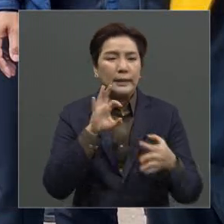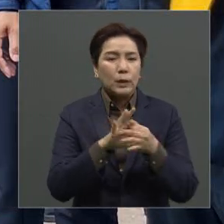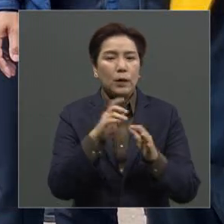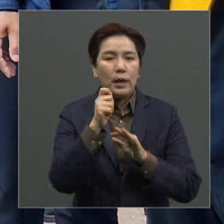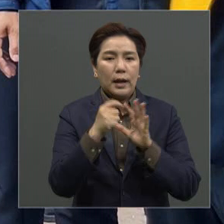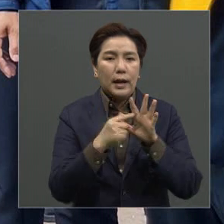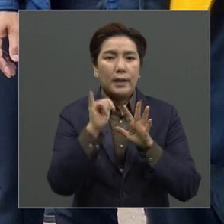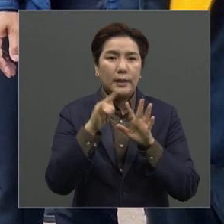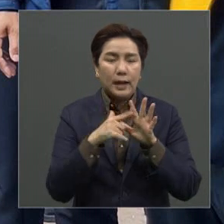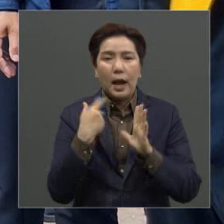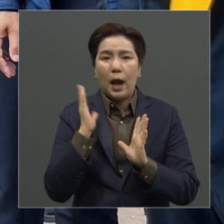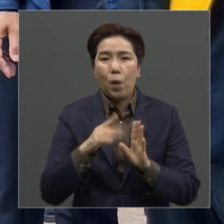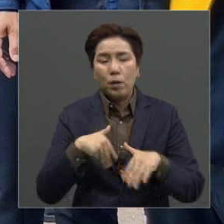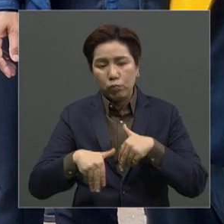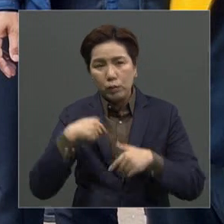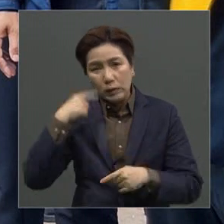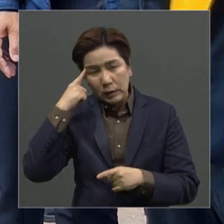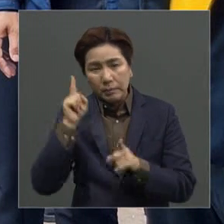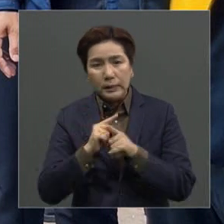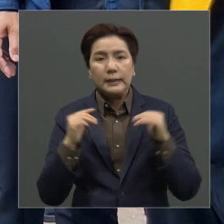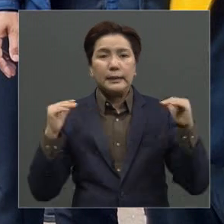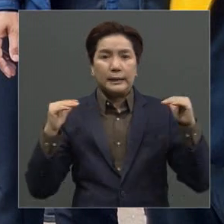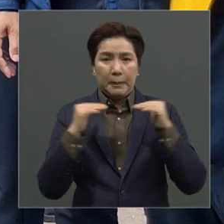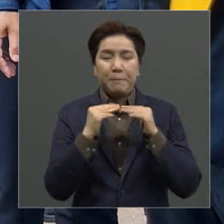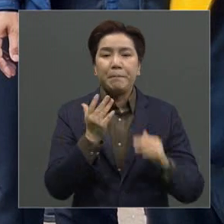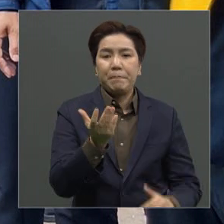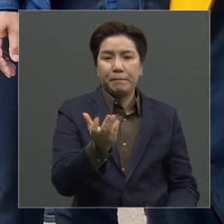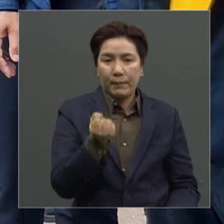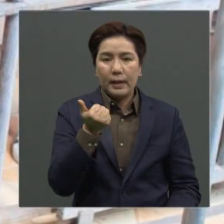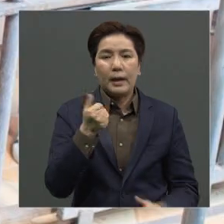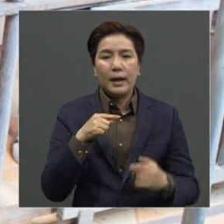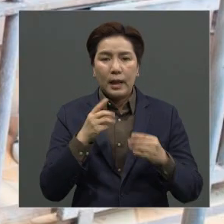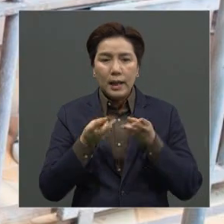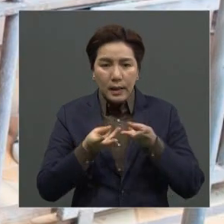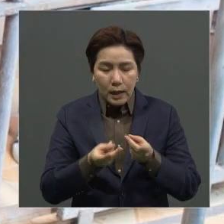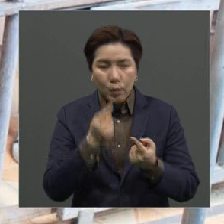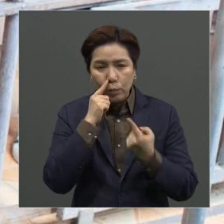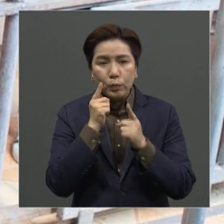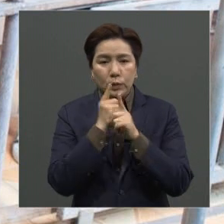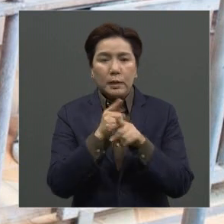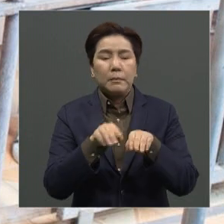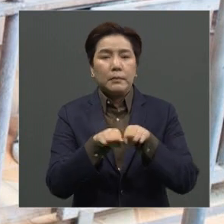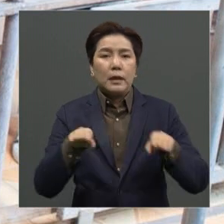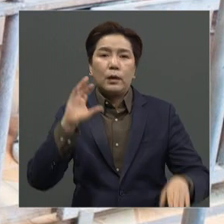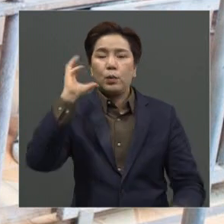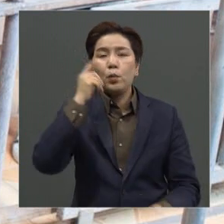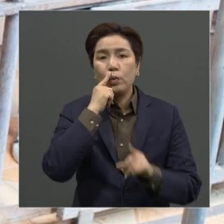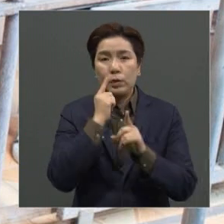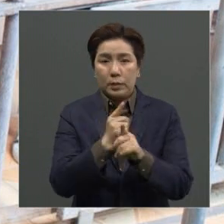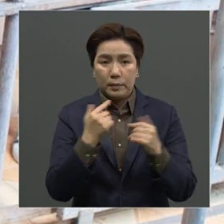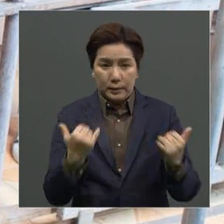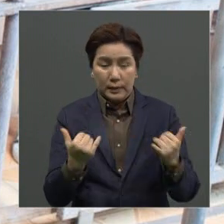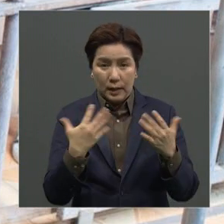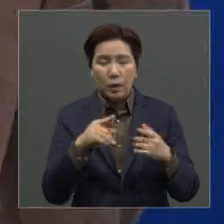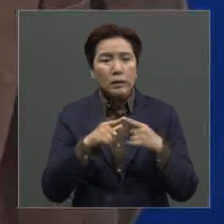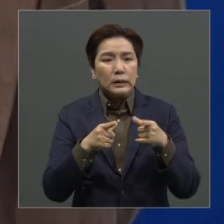ที่เพื่อให้ประชาชนได้เข้าถึงการอำนวยความยุติธรรมได้อย่างสะดวกรวดเร็วแล้วก็เป็นไปตามมาตรฐานสากลด้วยนะคะ